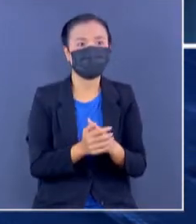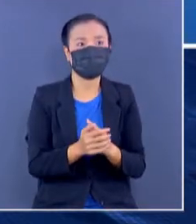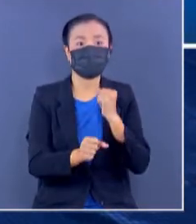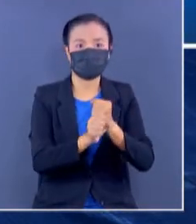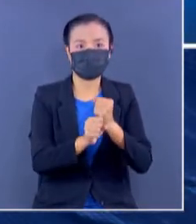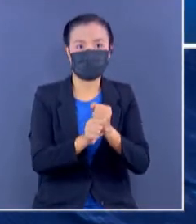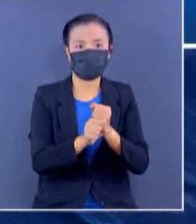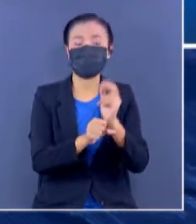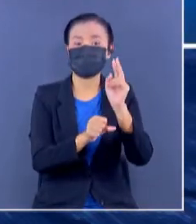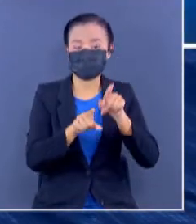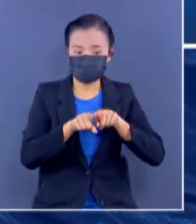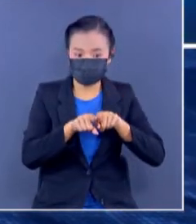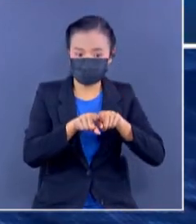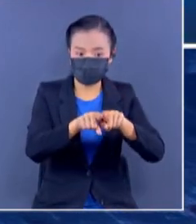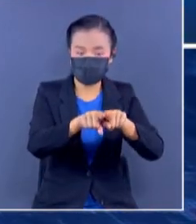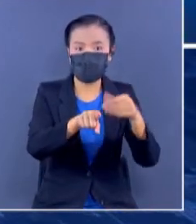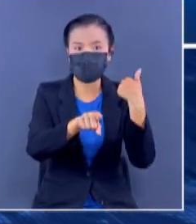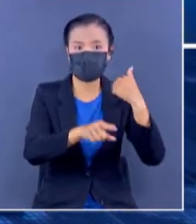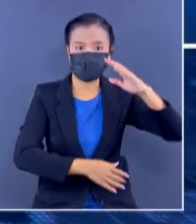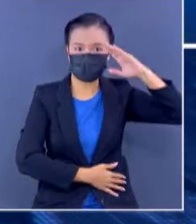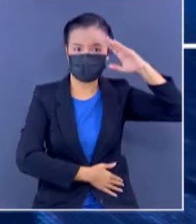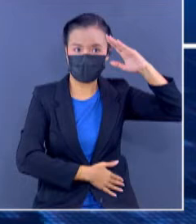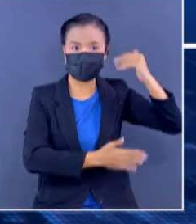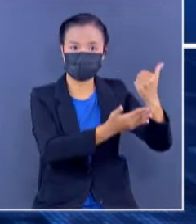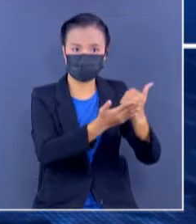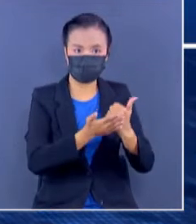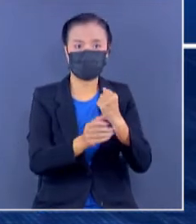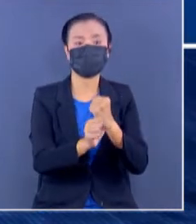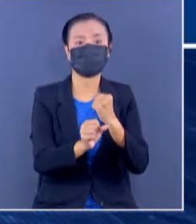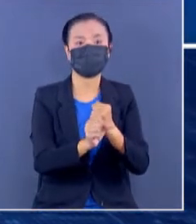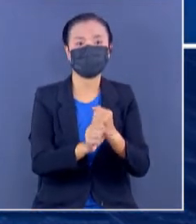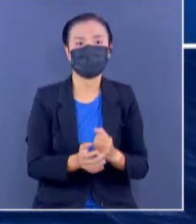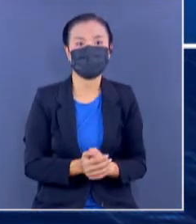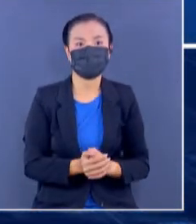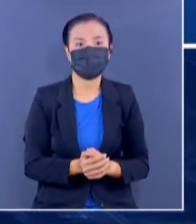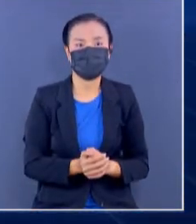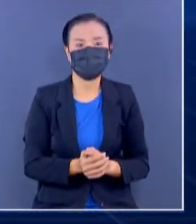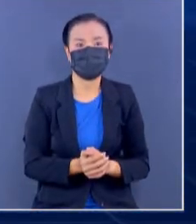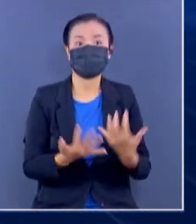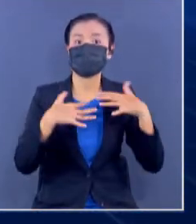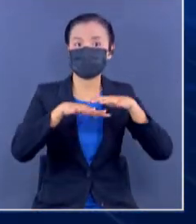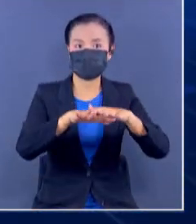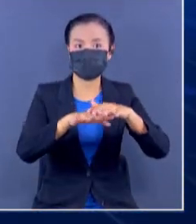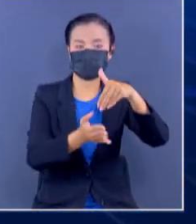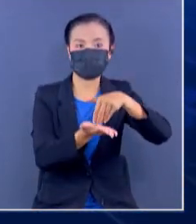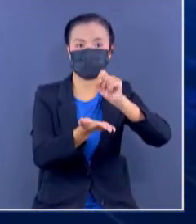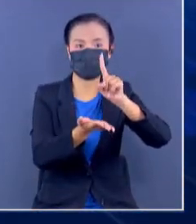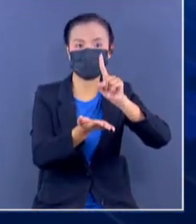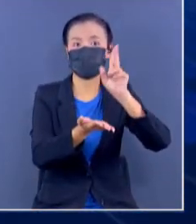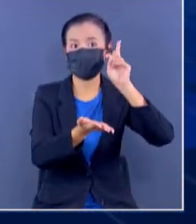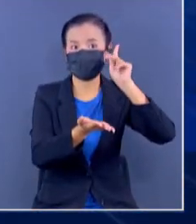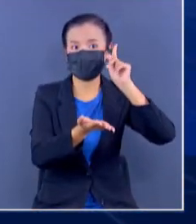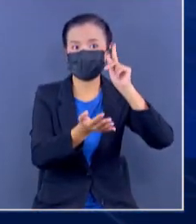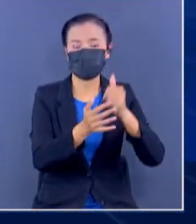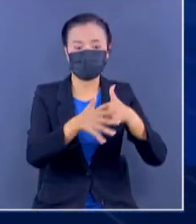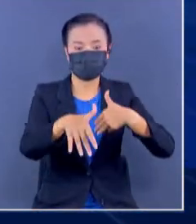การคู่ขนานไปด้วยตอนนี้มีฝั่งทหารที่เข้ามาช่วยดำเนินการด้วยเหมือนกันนะคะเบื้องต้นได้มีการประสานไปทางศูนย์ประสานงานชายแดนส่วนท้